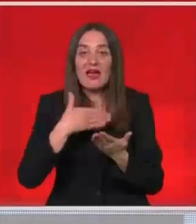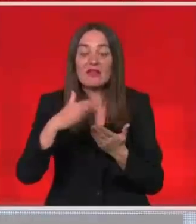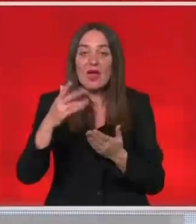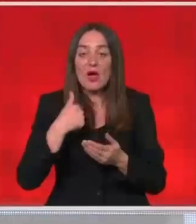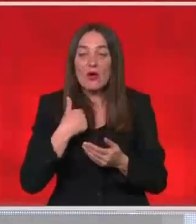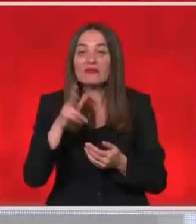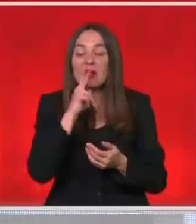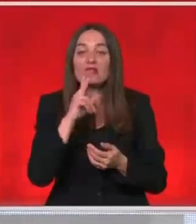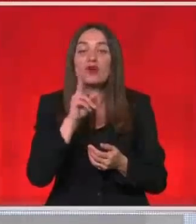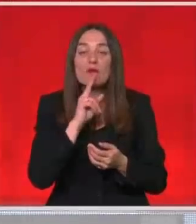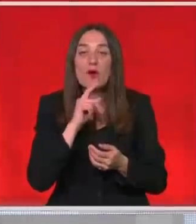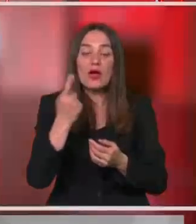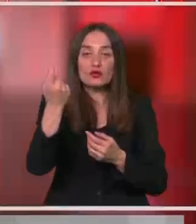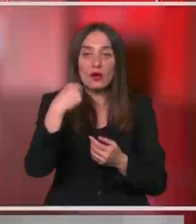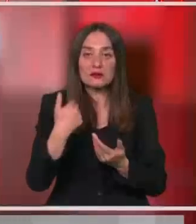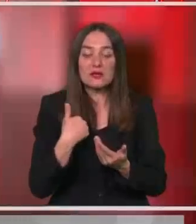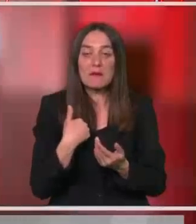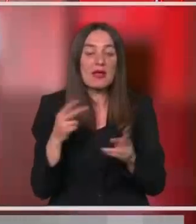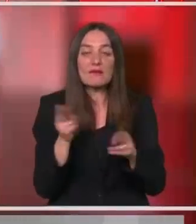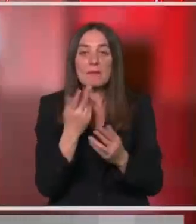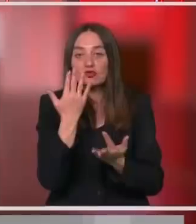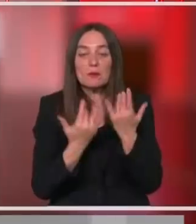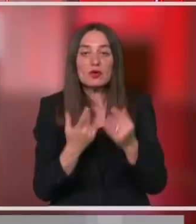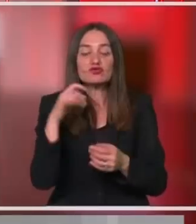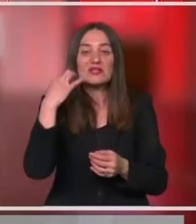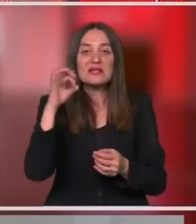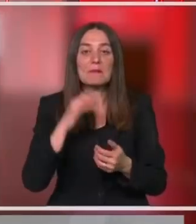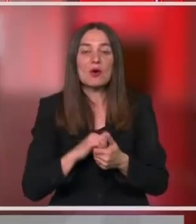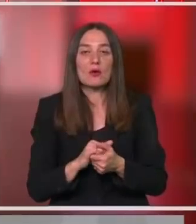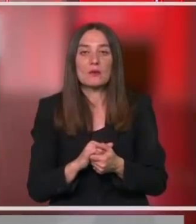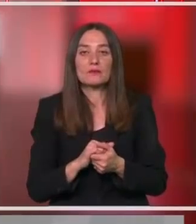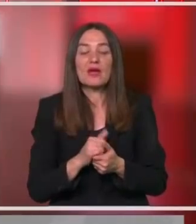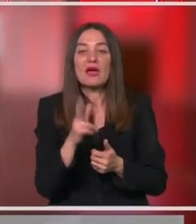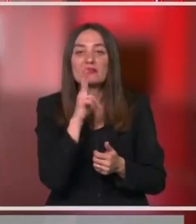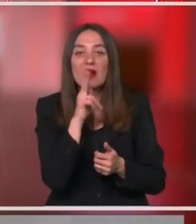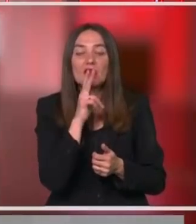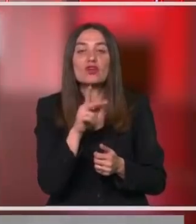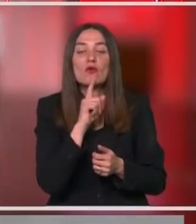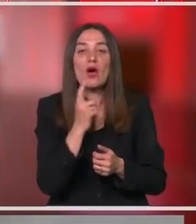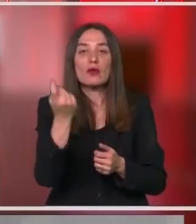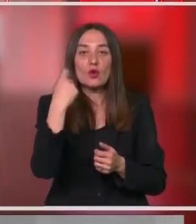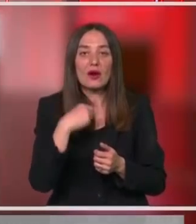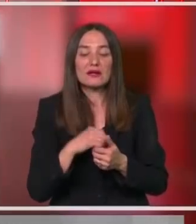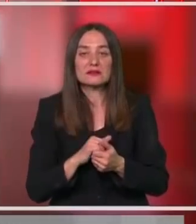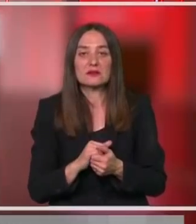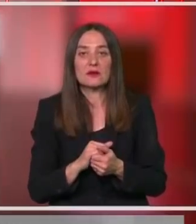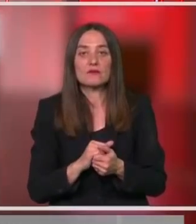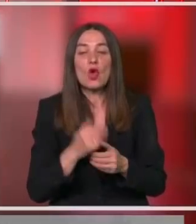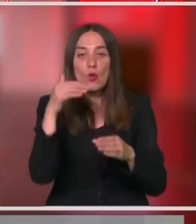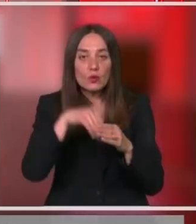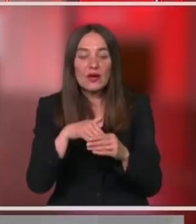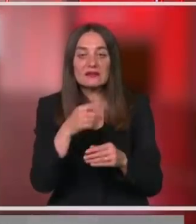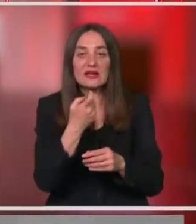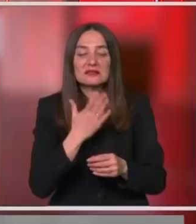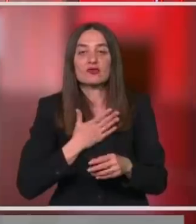agregatne tražnje koje odatle dolazi. Mi ne možemo da računamo samo sa tražnjom koja dolazi unutra, iz